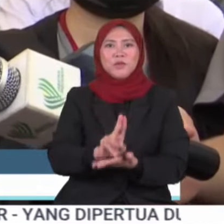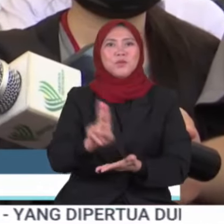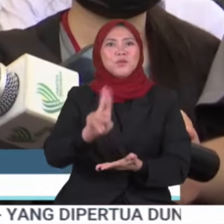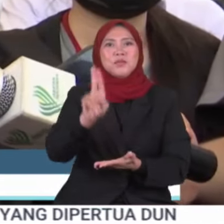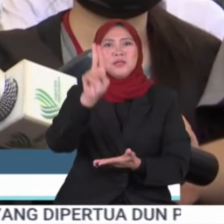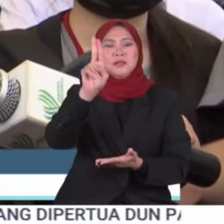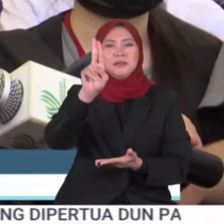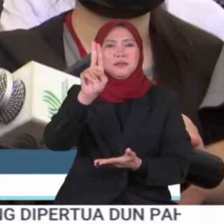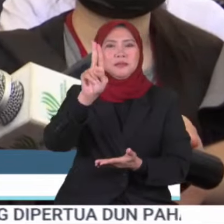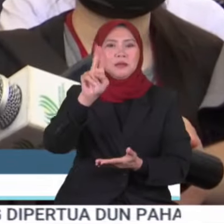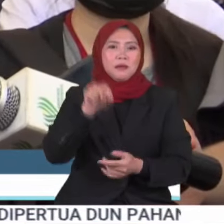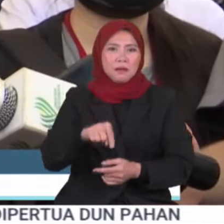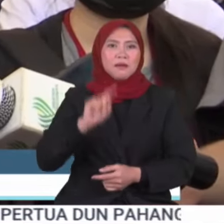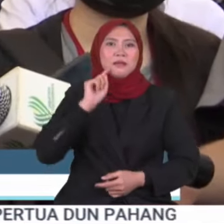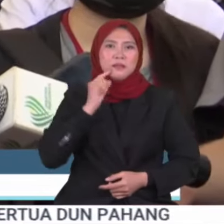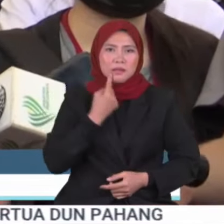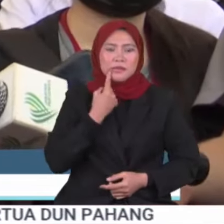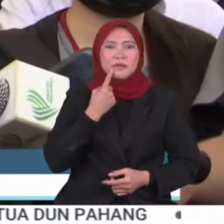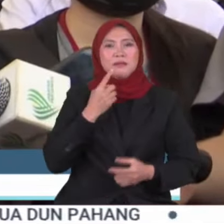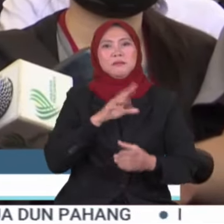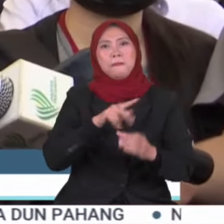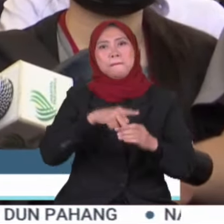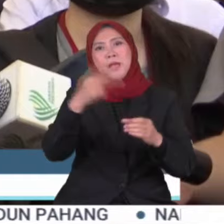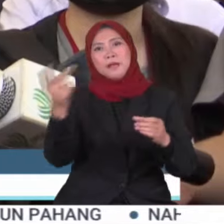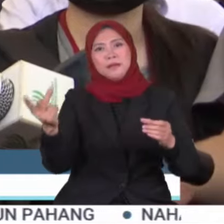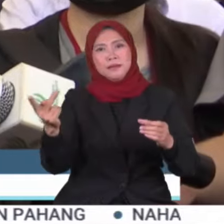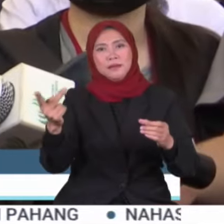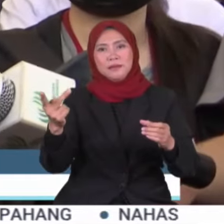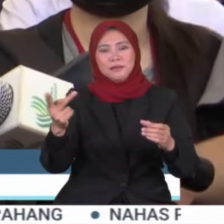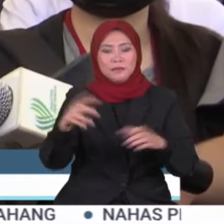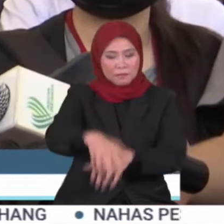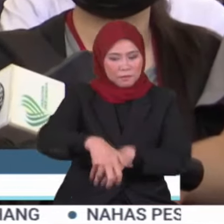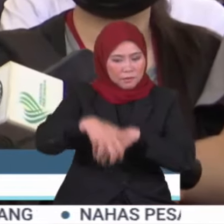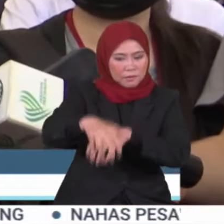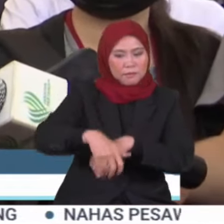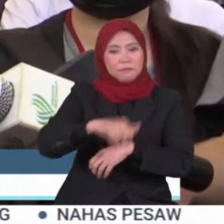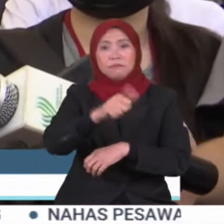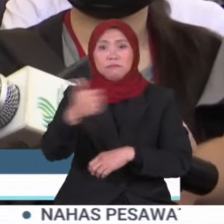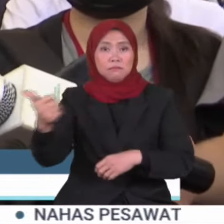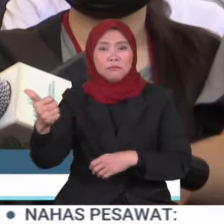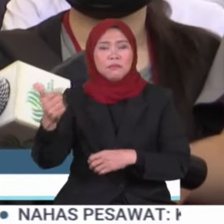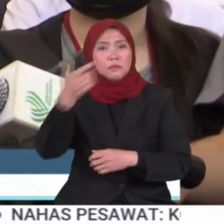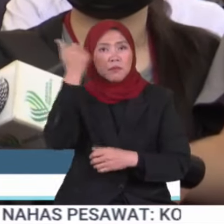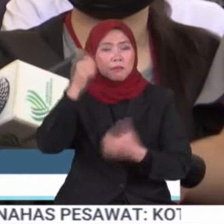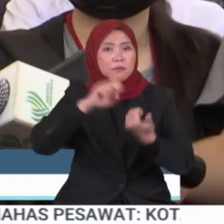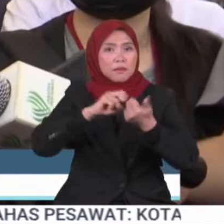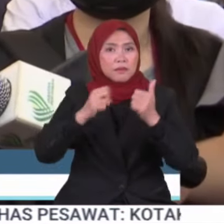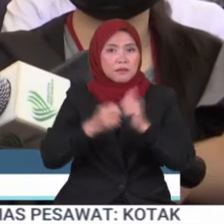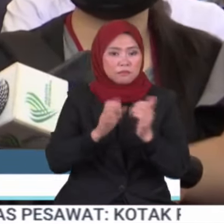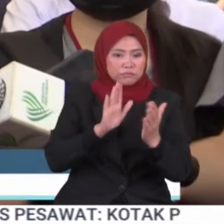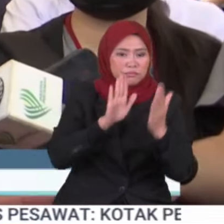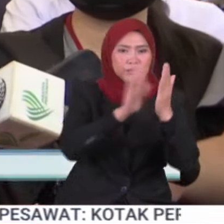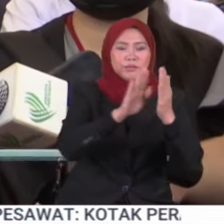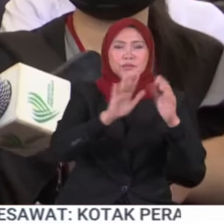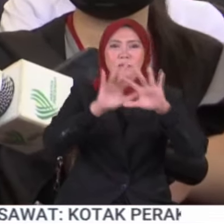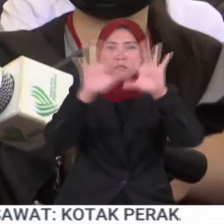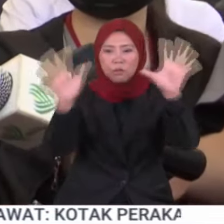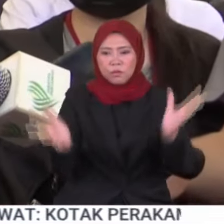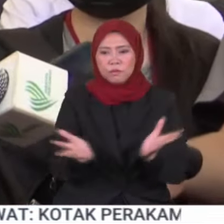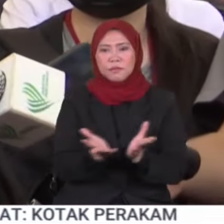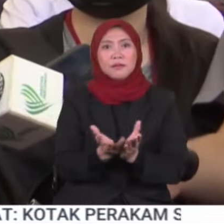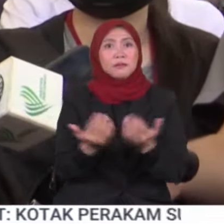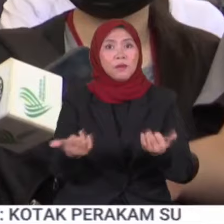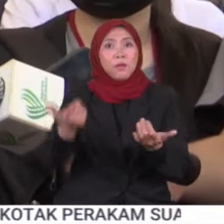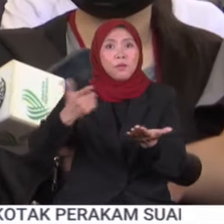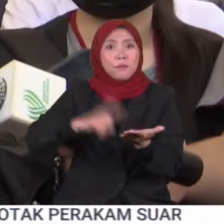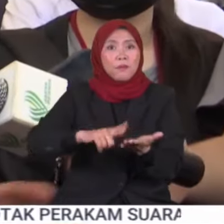ambil serius hal padi ini, termasuk lahan pertanian yang lain, kerana kita hadapi masalah global warming. Kita tengoklah lautan